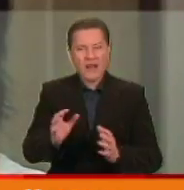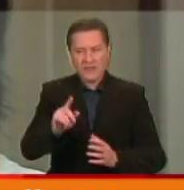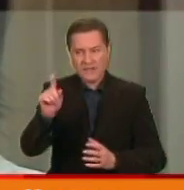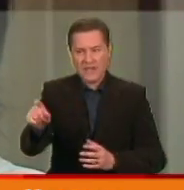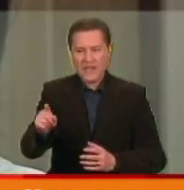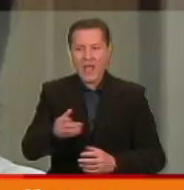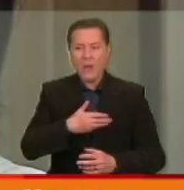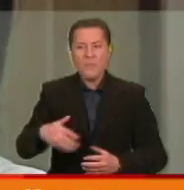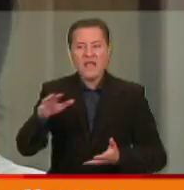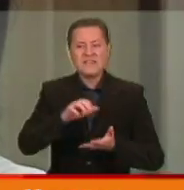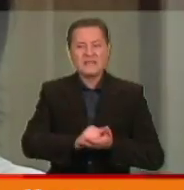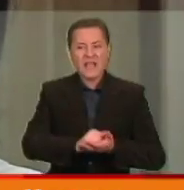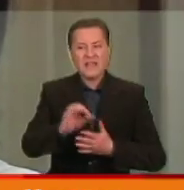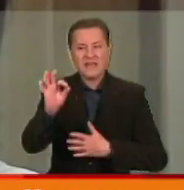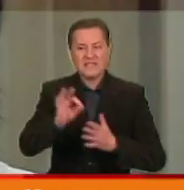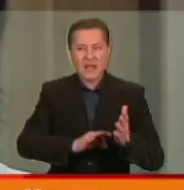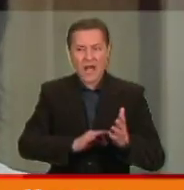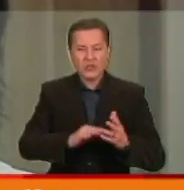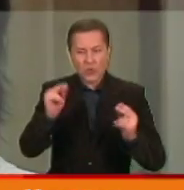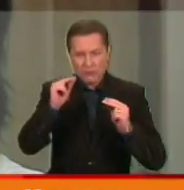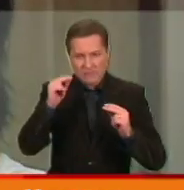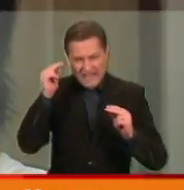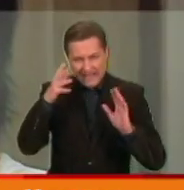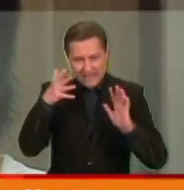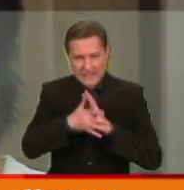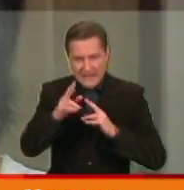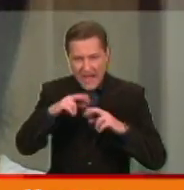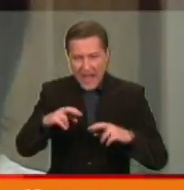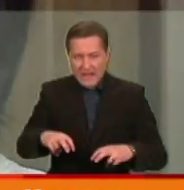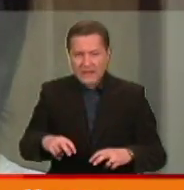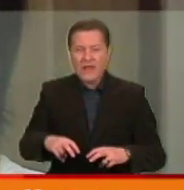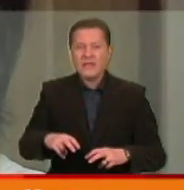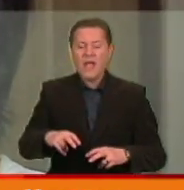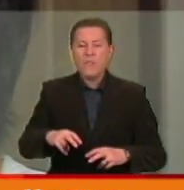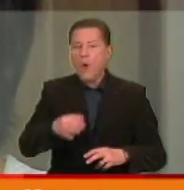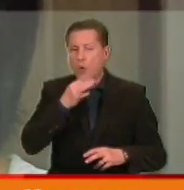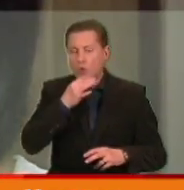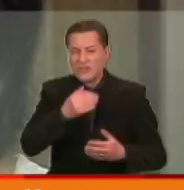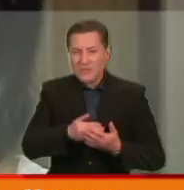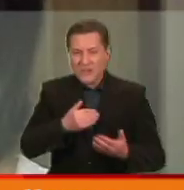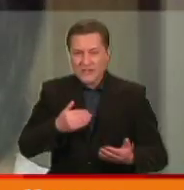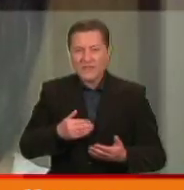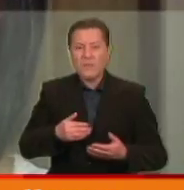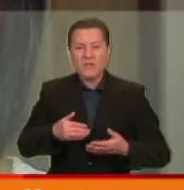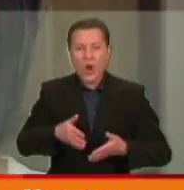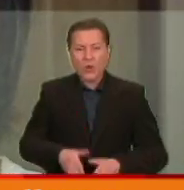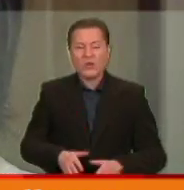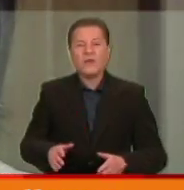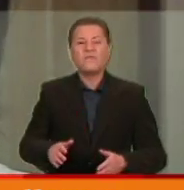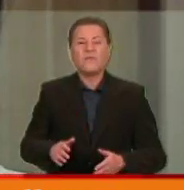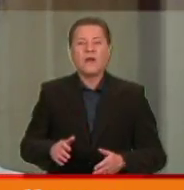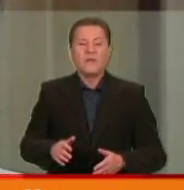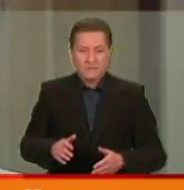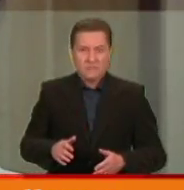тут же занялись сразу мгновенно исследованиями, и да, явления угрозы преждевременных родов подтверждаются, вот,